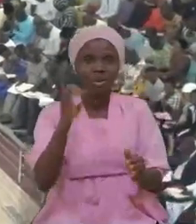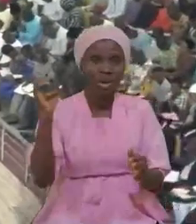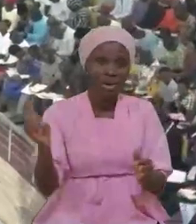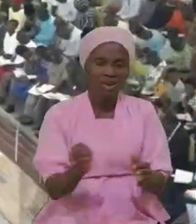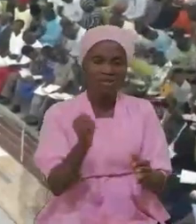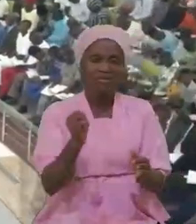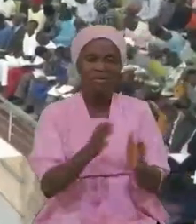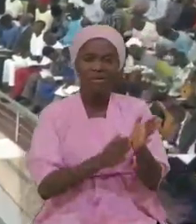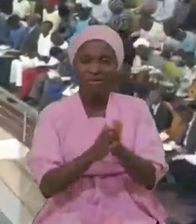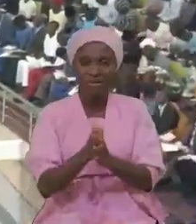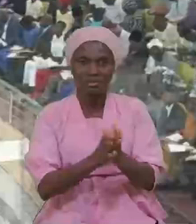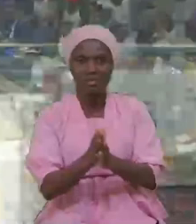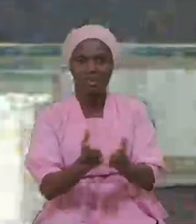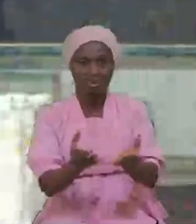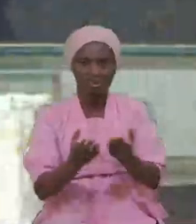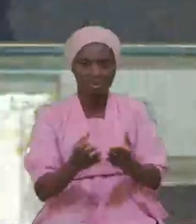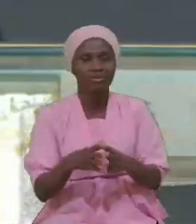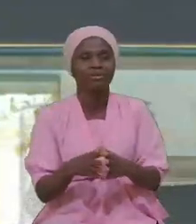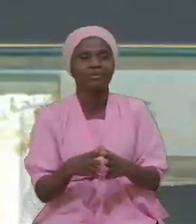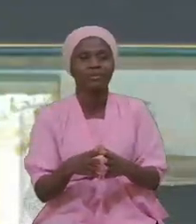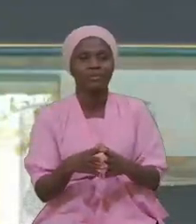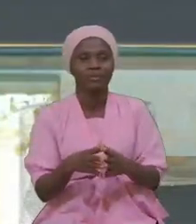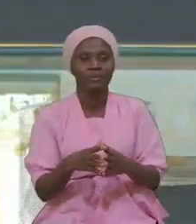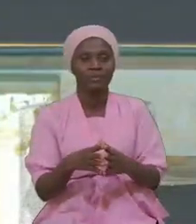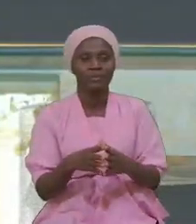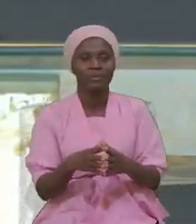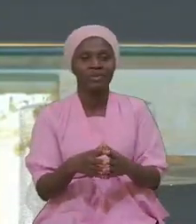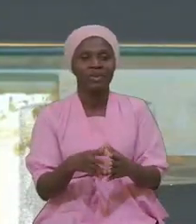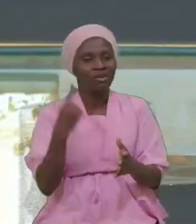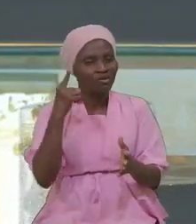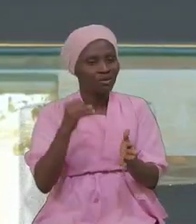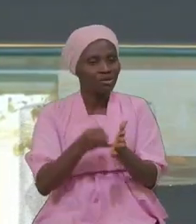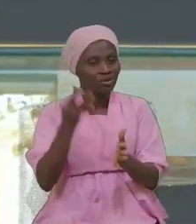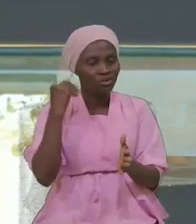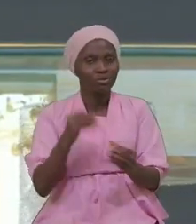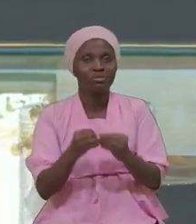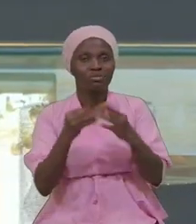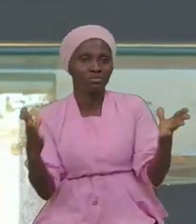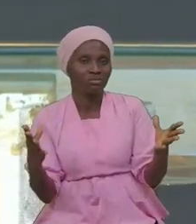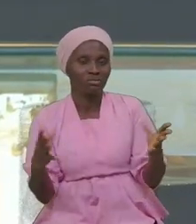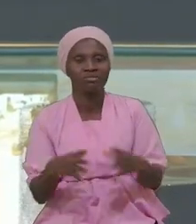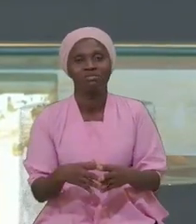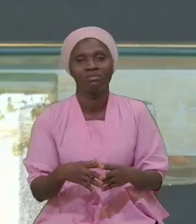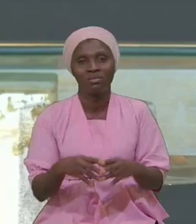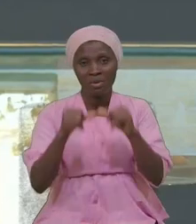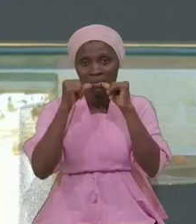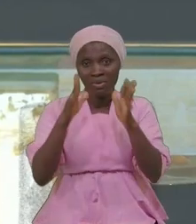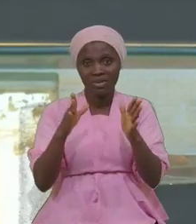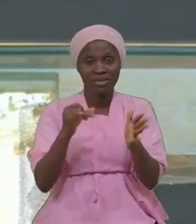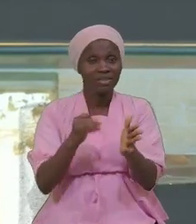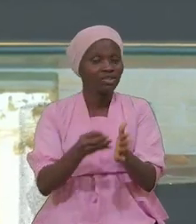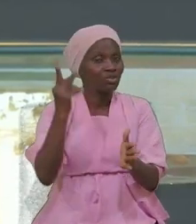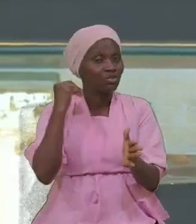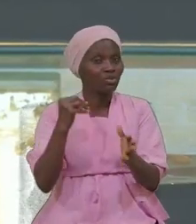Tant que tu ne peux tout emporter, ils mirent 3 jours au pillage du butin, car il était considérable. La bénédiction, car elle